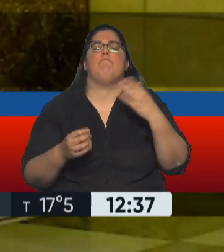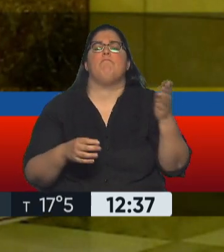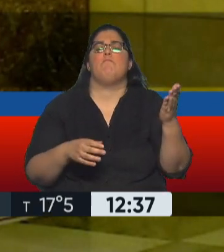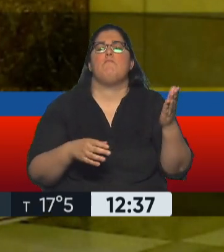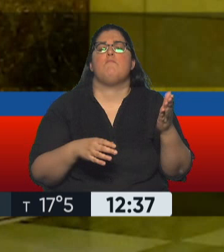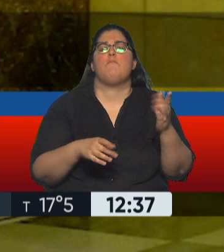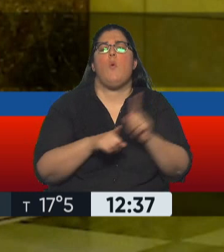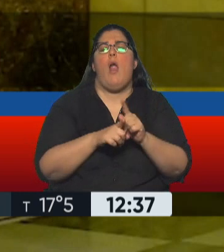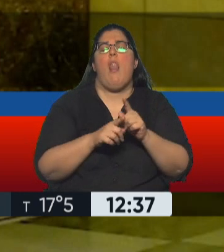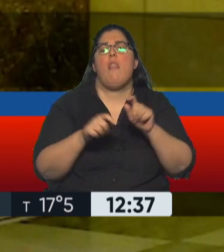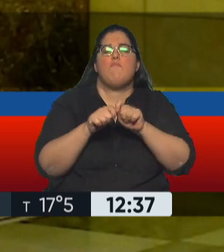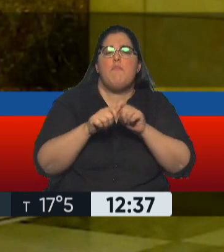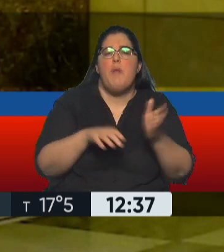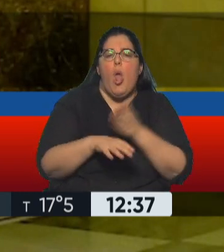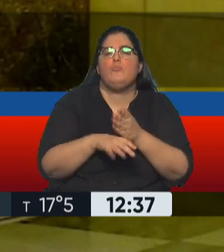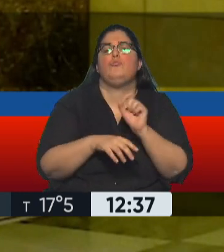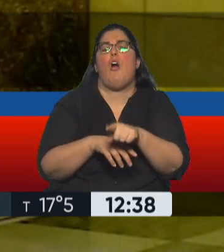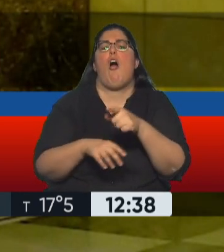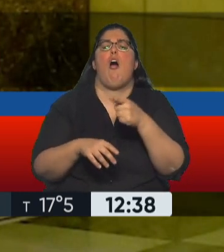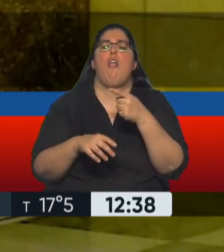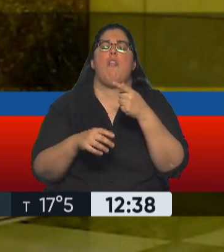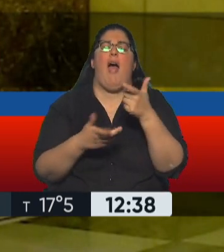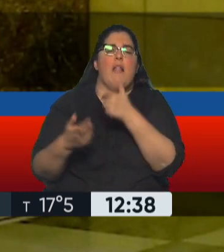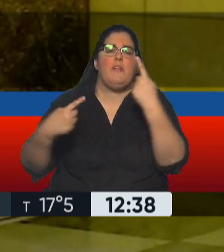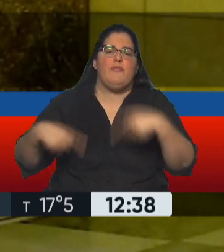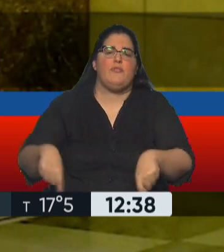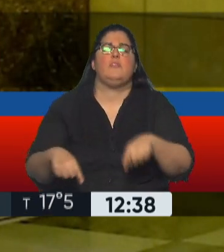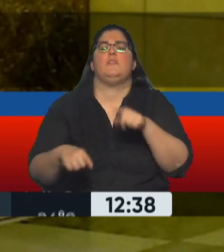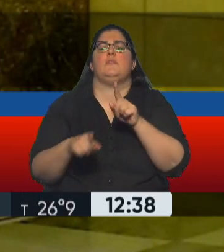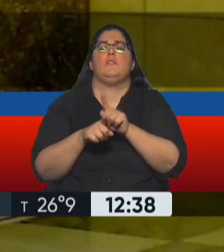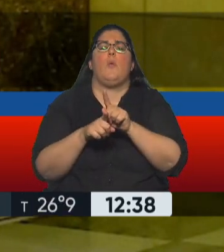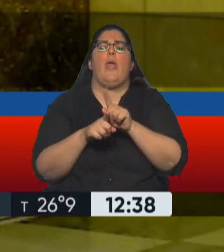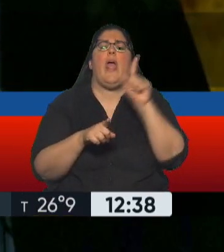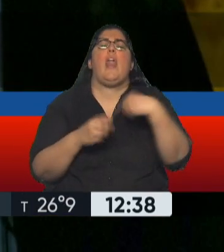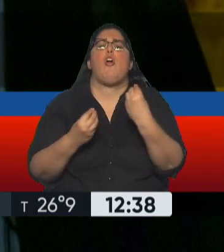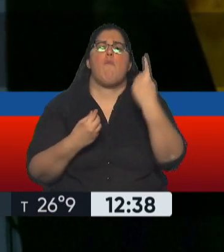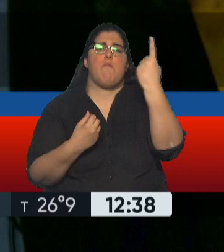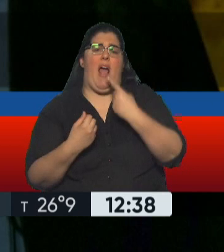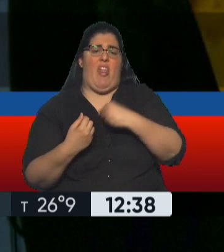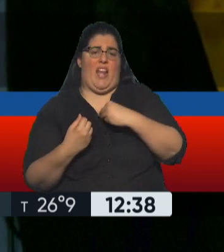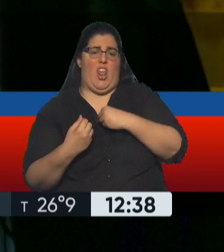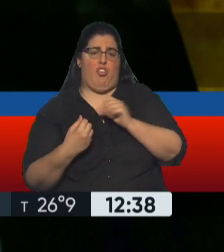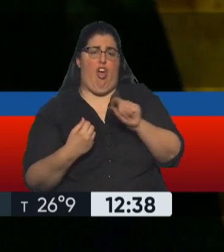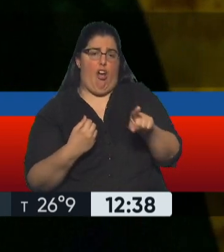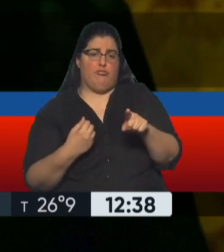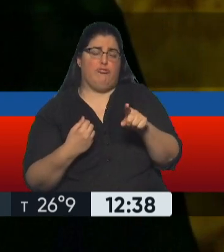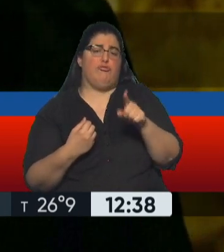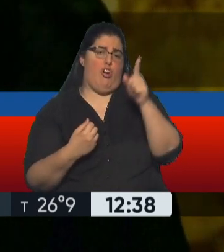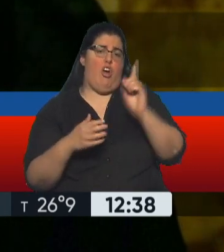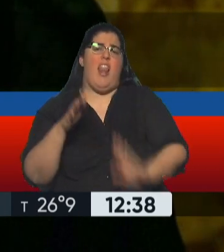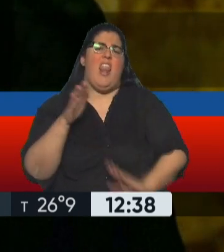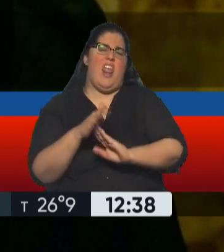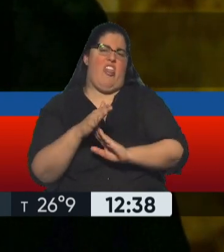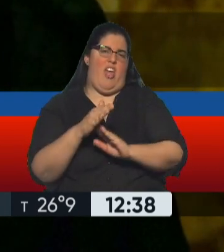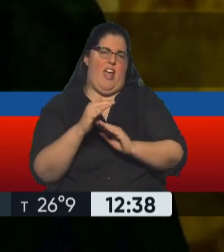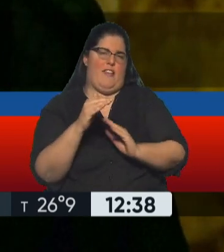اسلامی حرمت تولید، ساخت و انباشت سلاح اتمی است. و سلاح اتمی هیچ